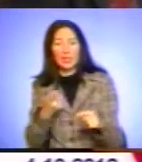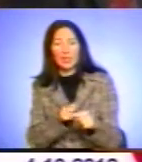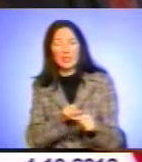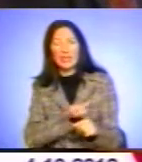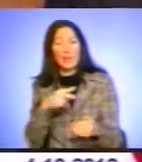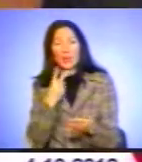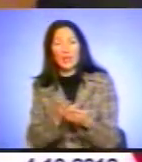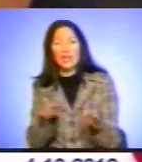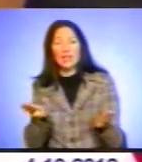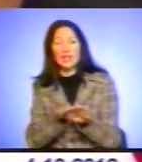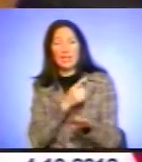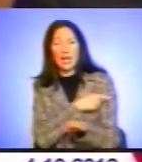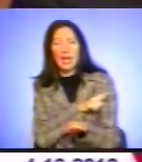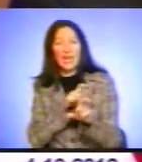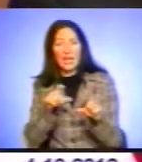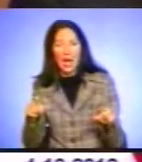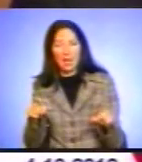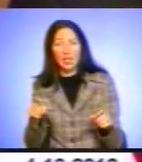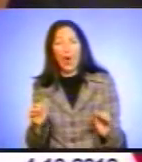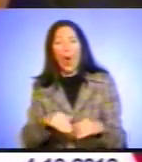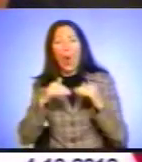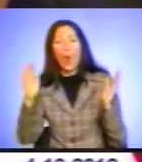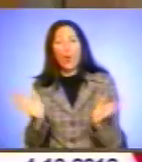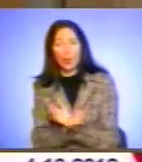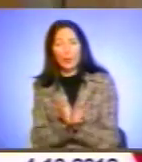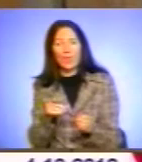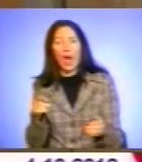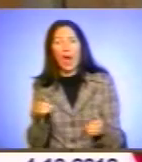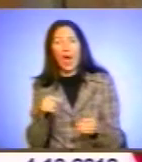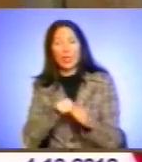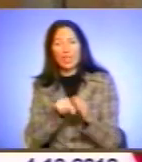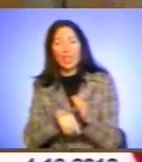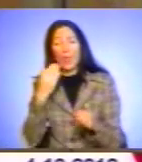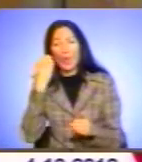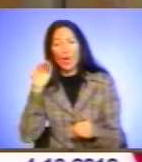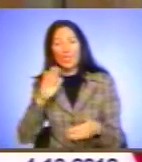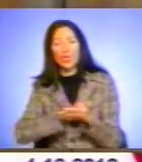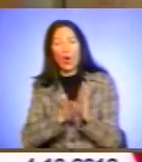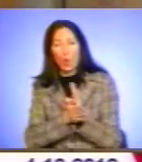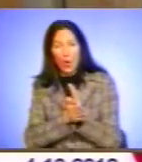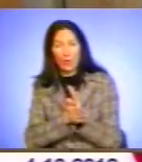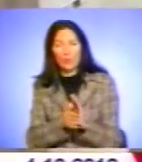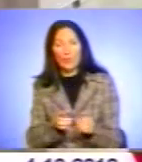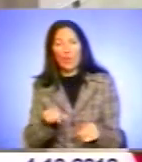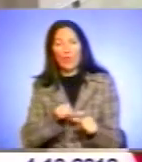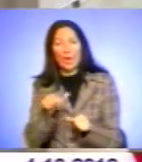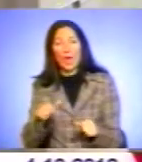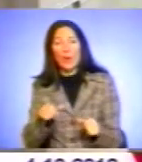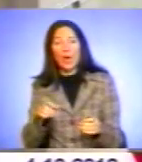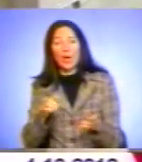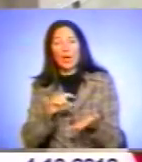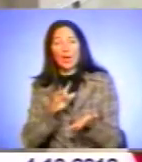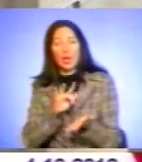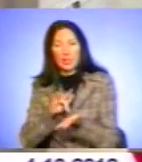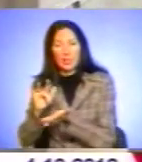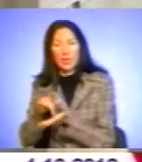лікарень, запевняють автори проекту. Укрупнення означає поліпшення умов і оптимізацію кадрового складу. В окремих населених пунктах